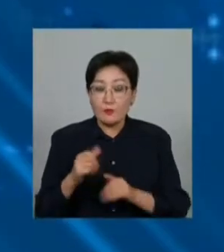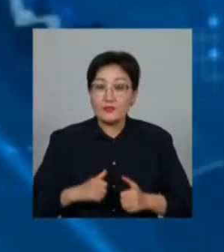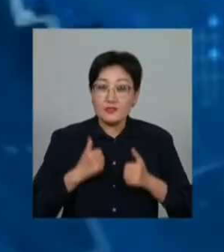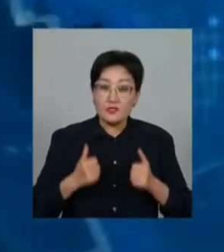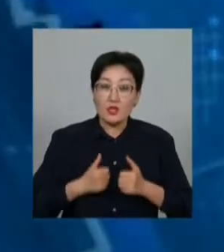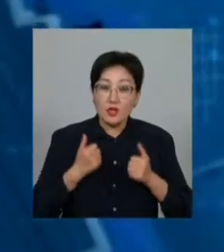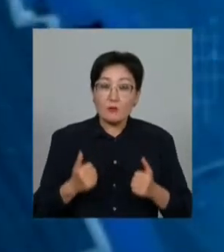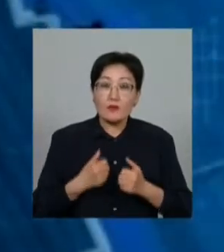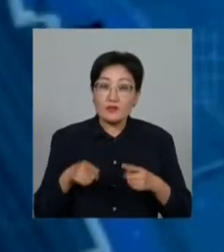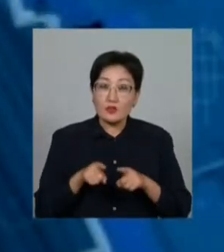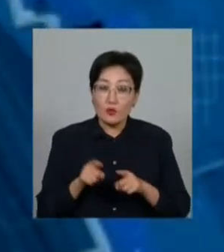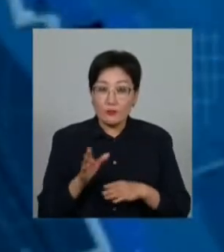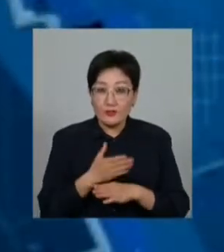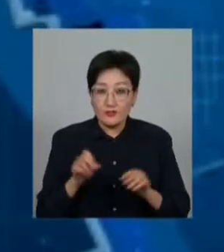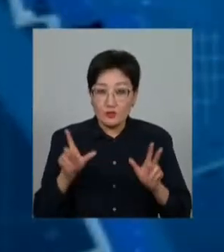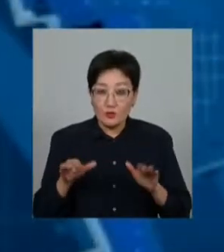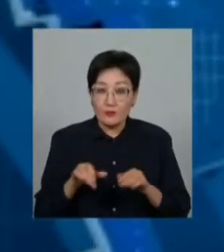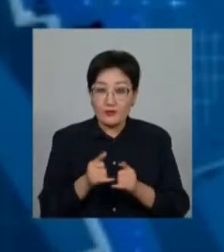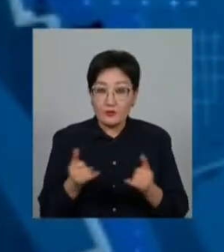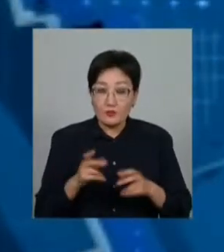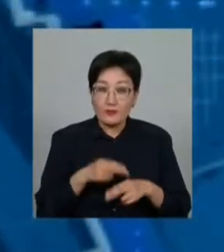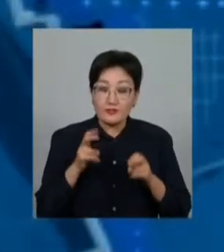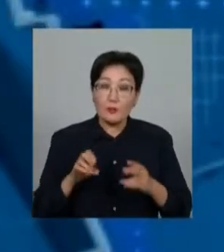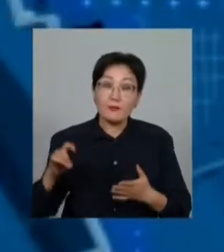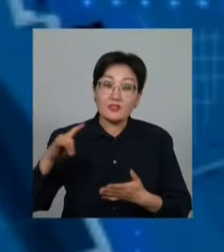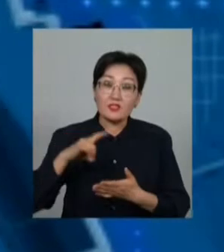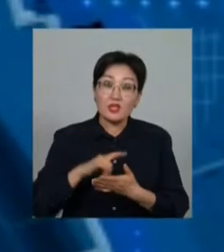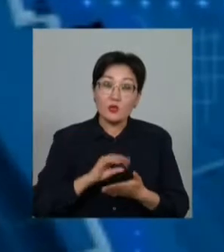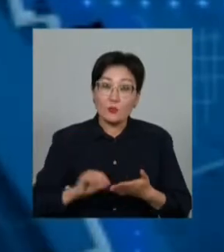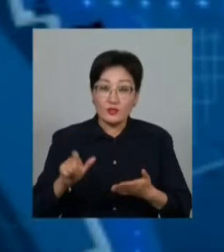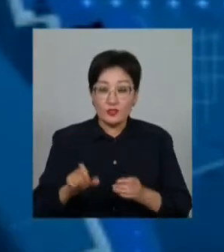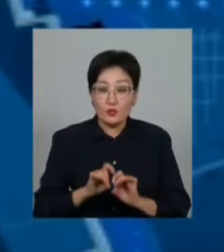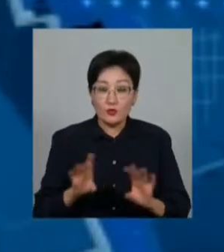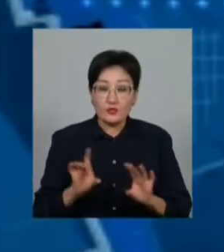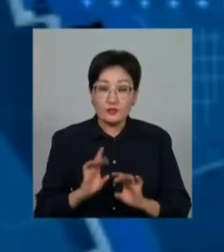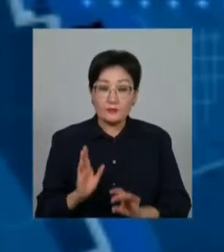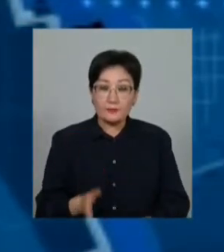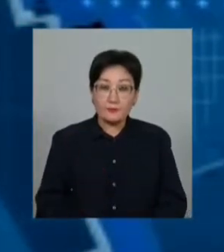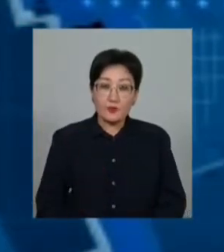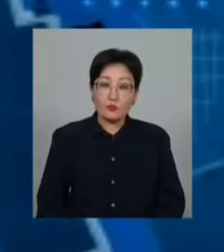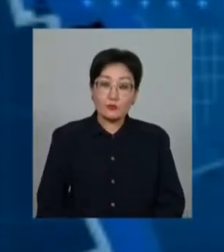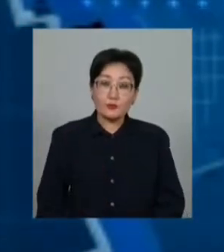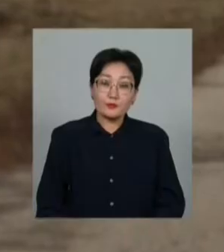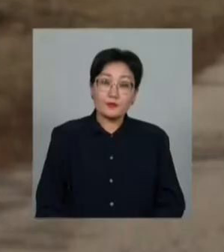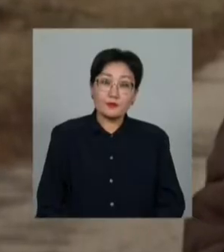отбить атаки диких птиц чтобы обеспечить безопасность полетов репортаж романа носенко